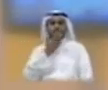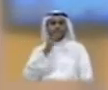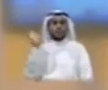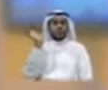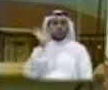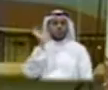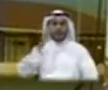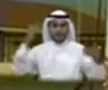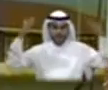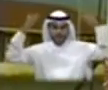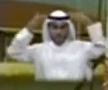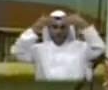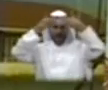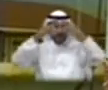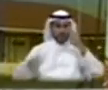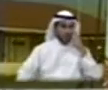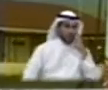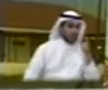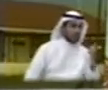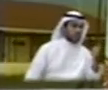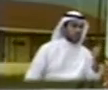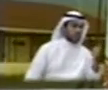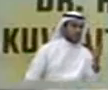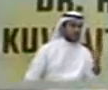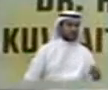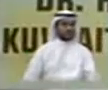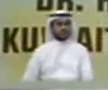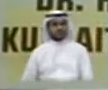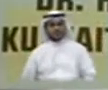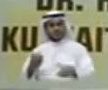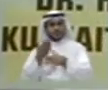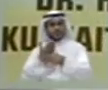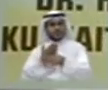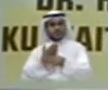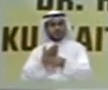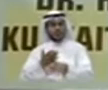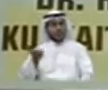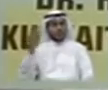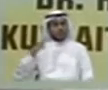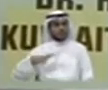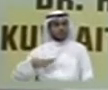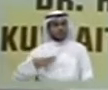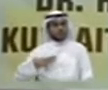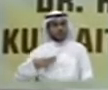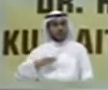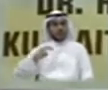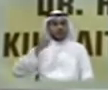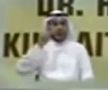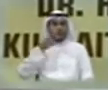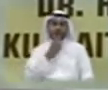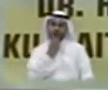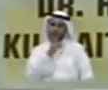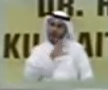إتشي الأندونيسية، حيث تأتي هذه استكمالا لقرية المغفور له الشيخ جابر الأحمد الجابر